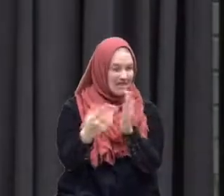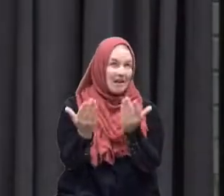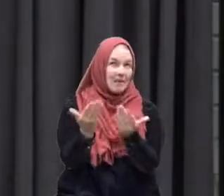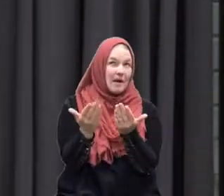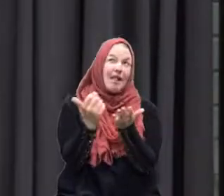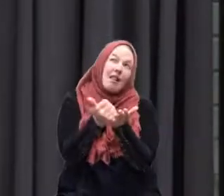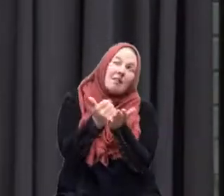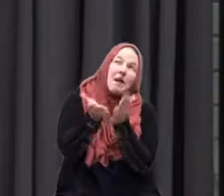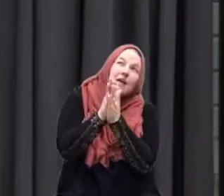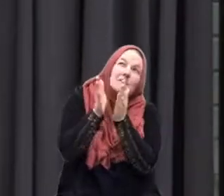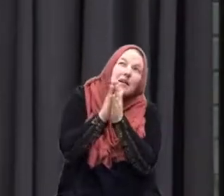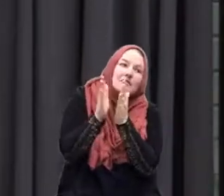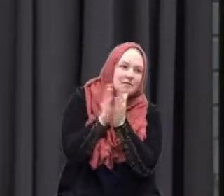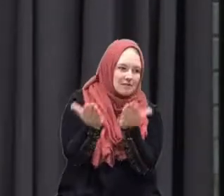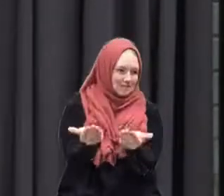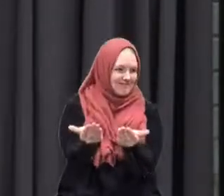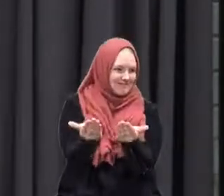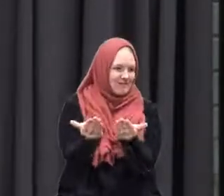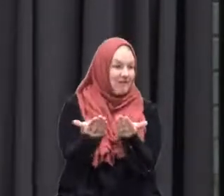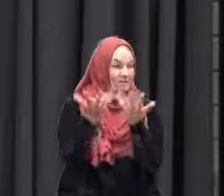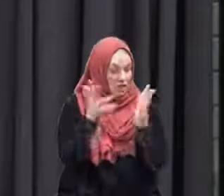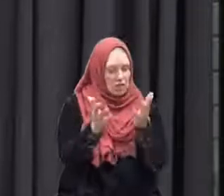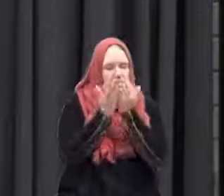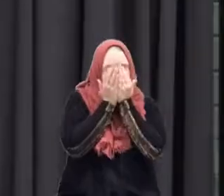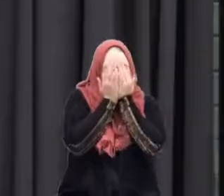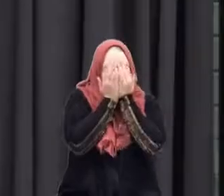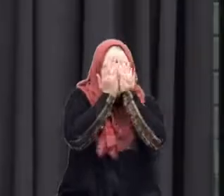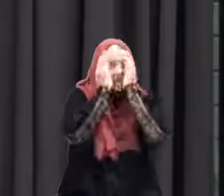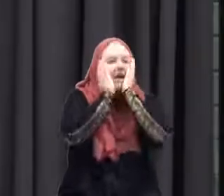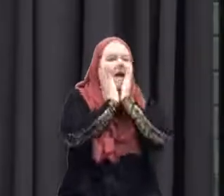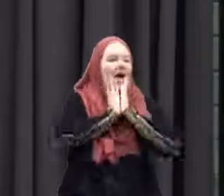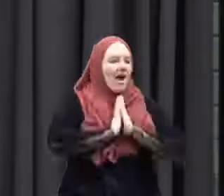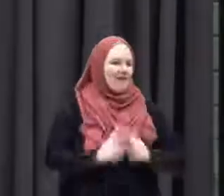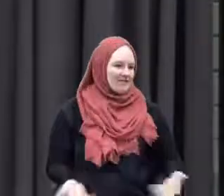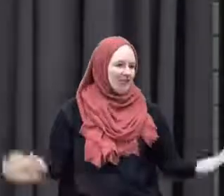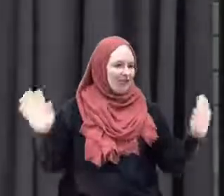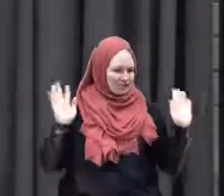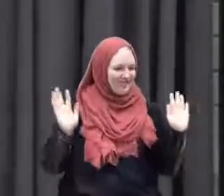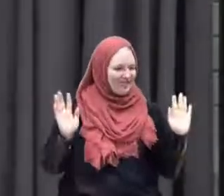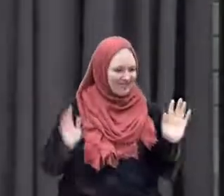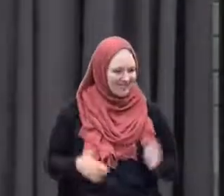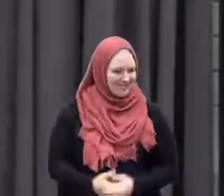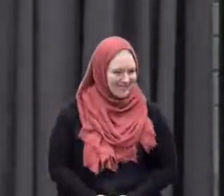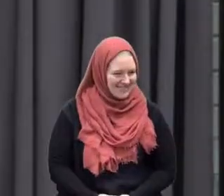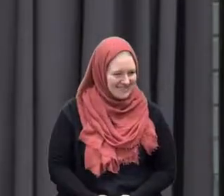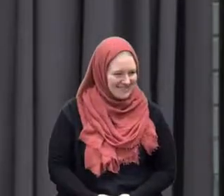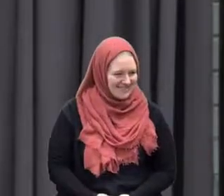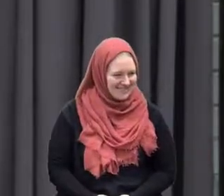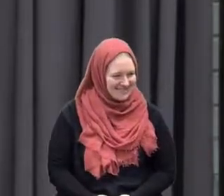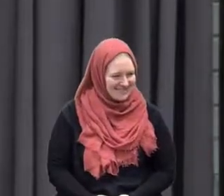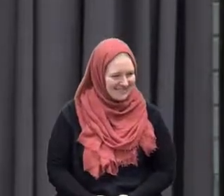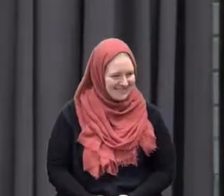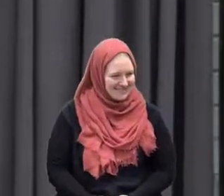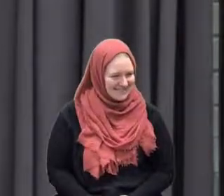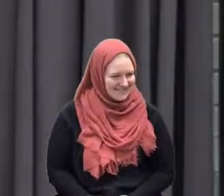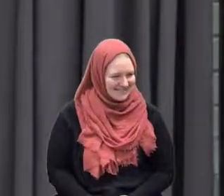ولكم فستذكرون ما أقول لكم وأفوض أمري إلى الله. إن الله بصير بالعباد وأقم الصلاة.